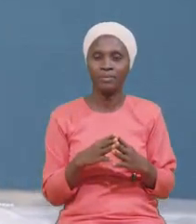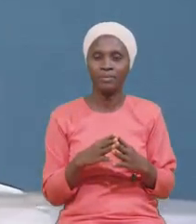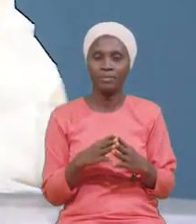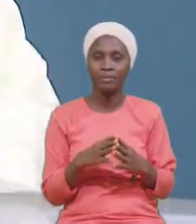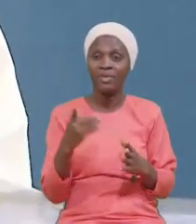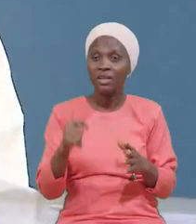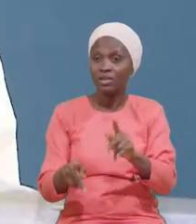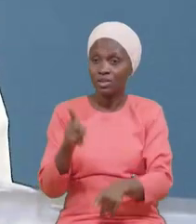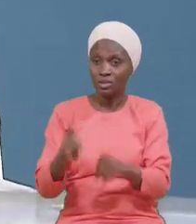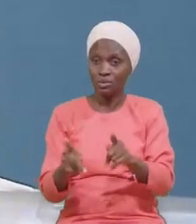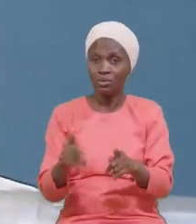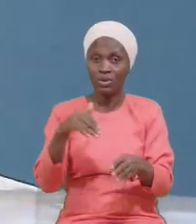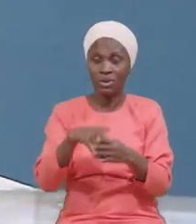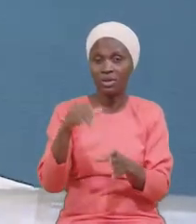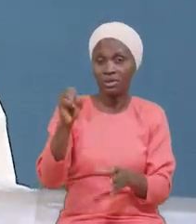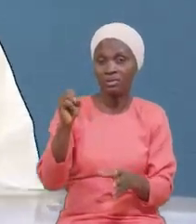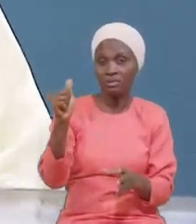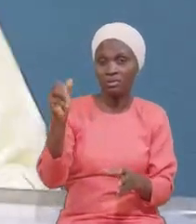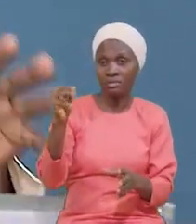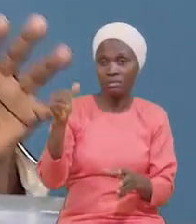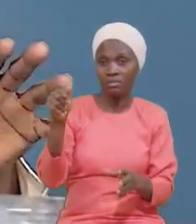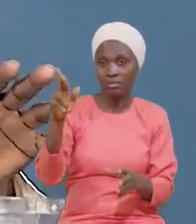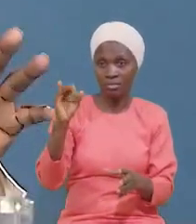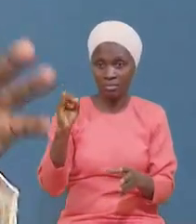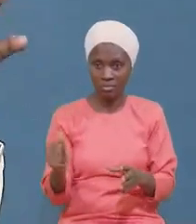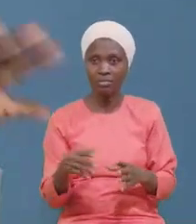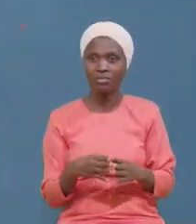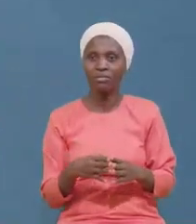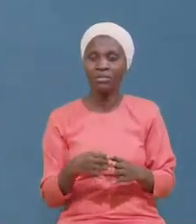The people in Samaria, ఆ యొక్క ప్రాంతంలో ఉన్న